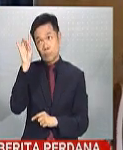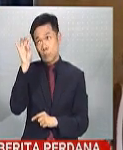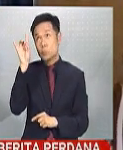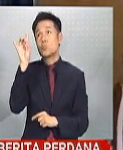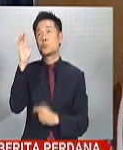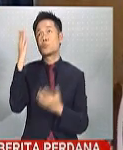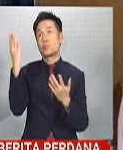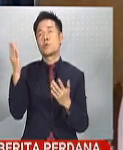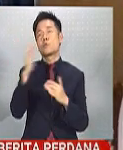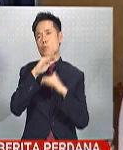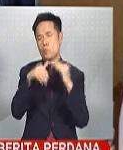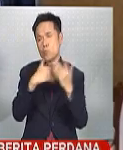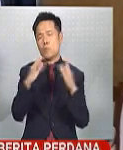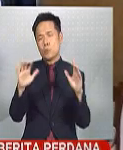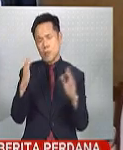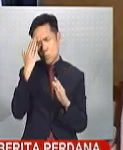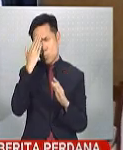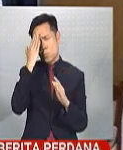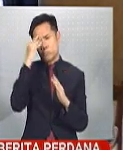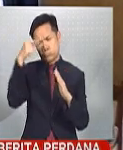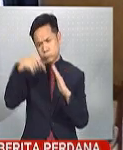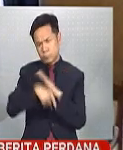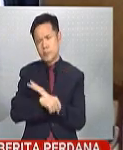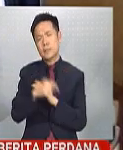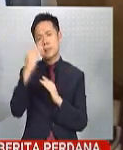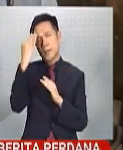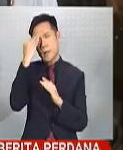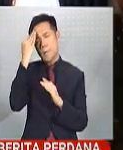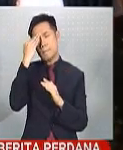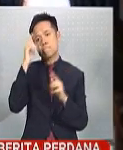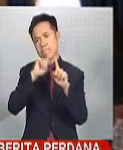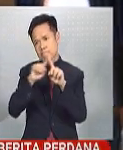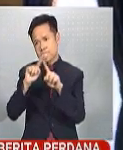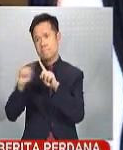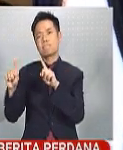beri kenyataan yang secara lebih lanjut dan lebih terperinci.